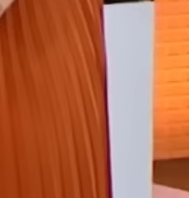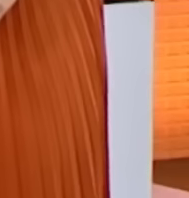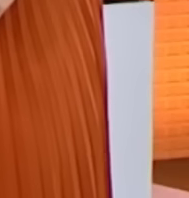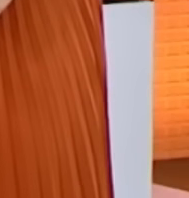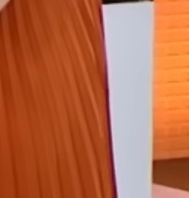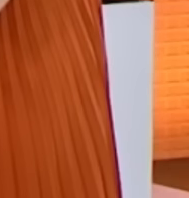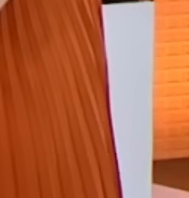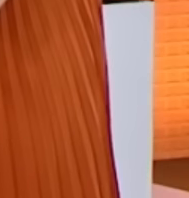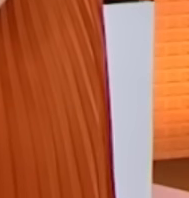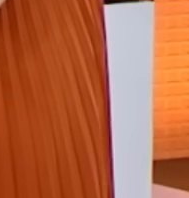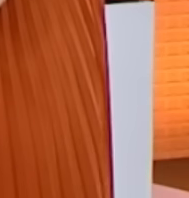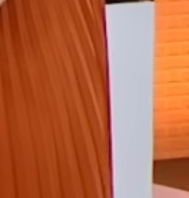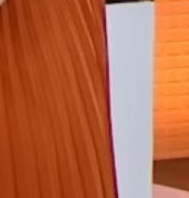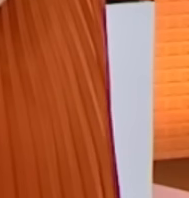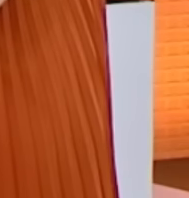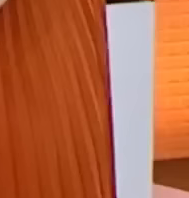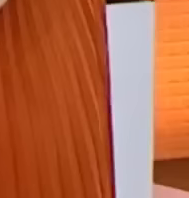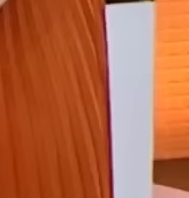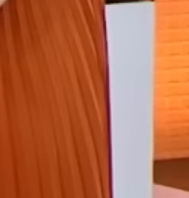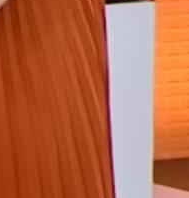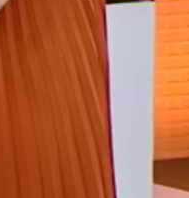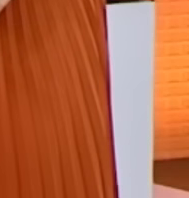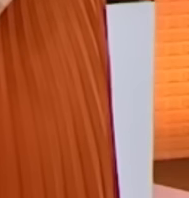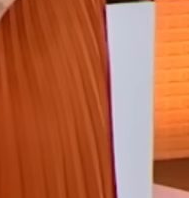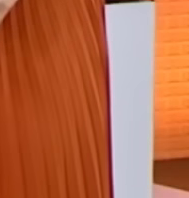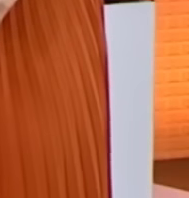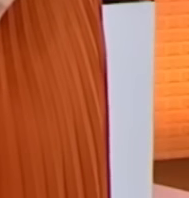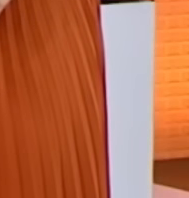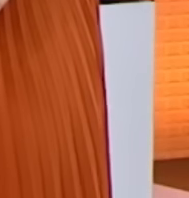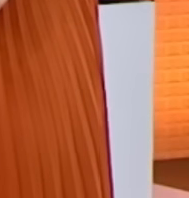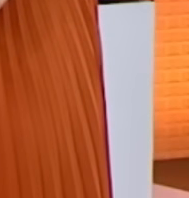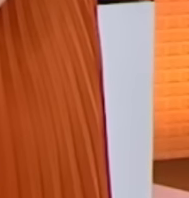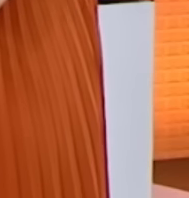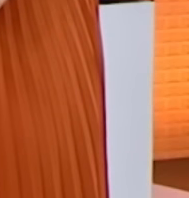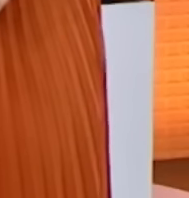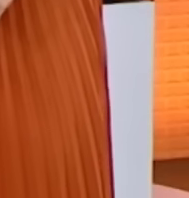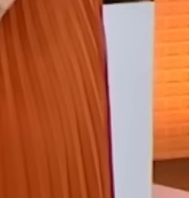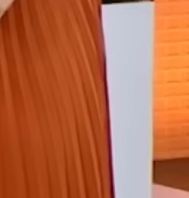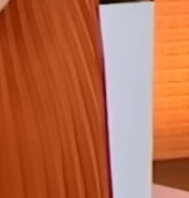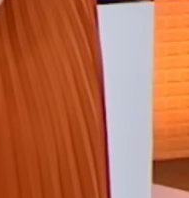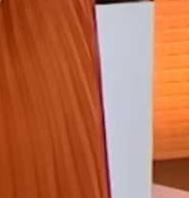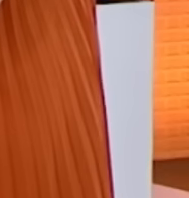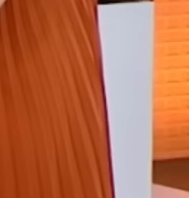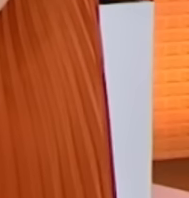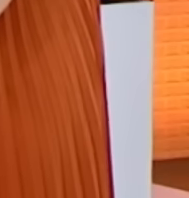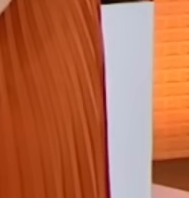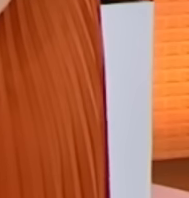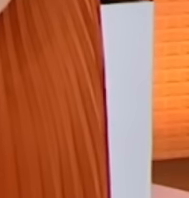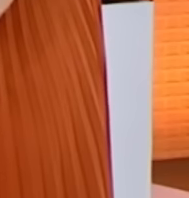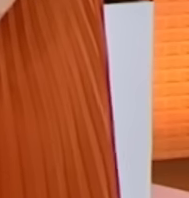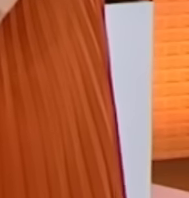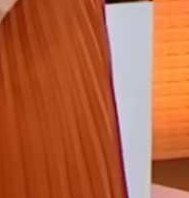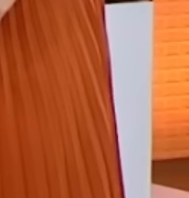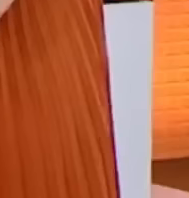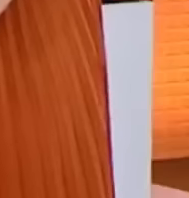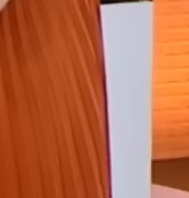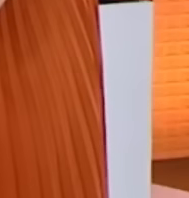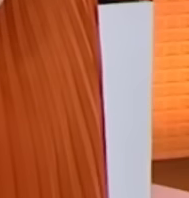Mga kapuso, para una ka sa mga balita, mag-subscribe sa GMA Integrated News sa YouTube. Sa mga kapuso abroad, subaybayan niyo po